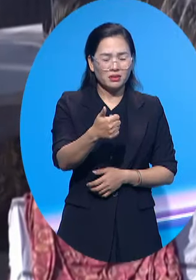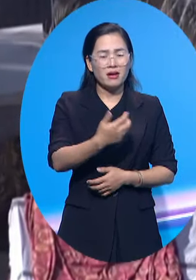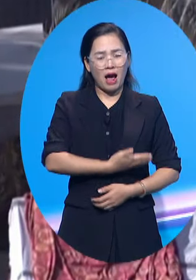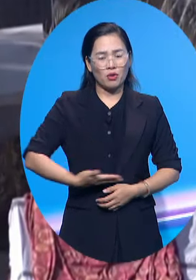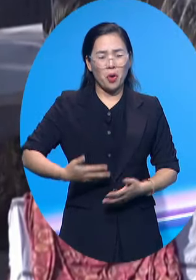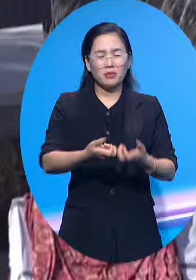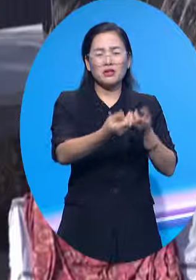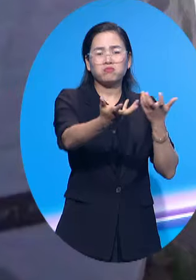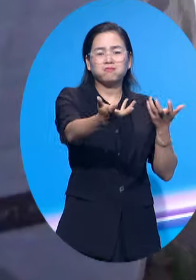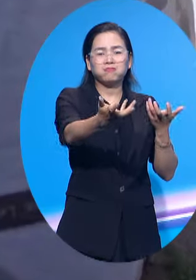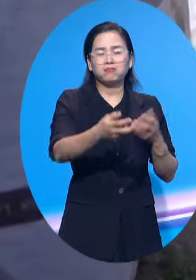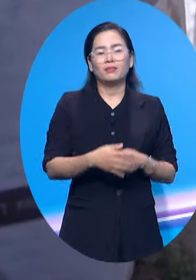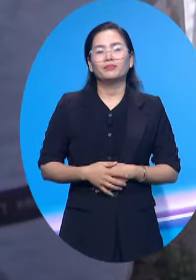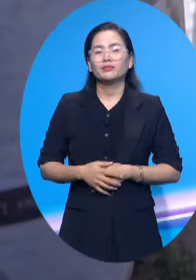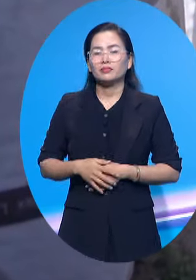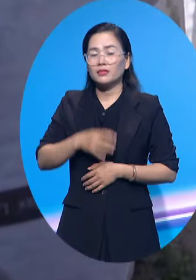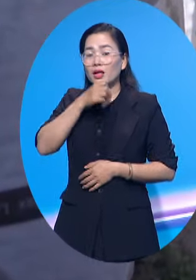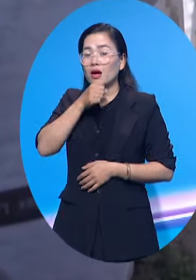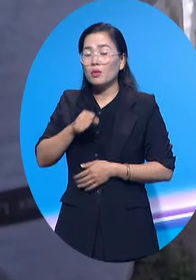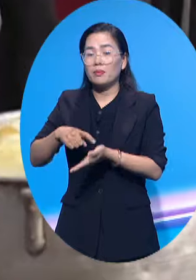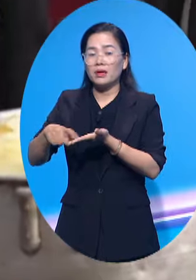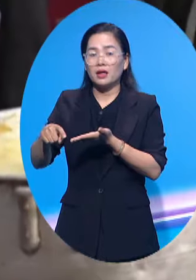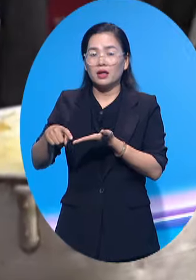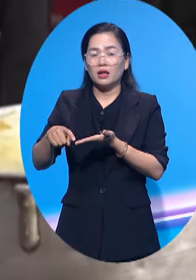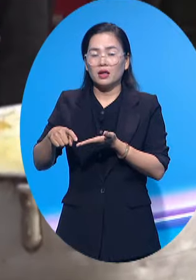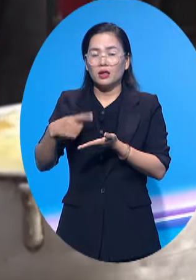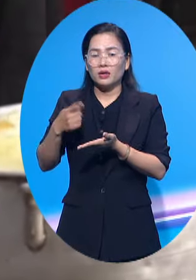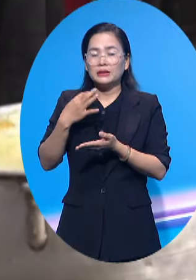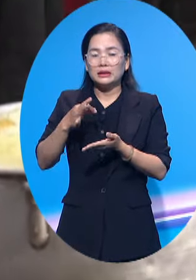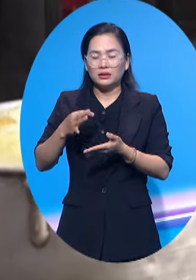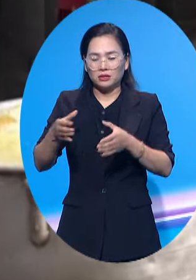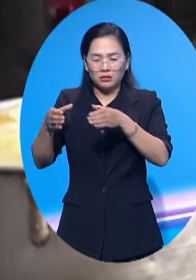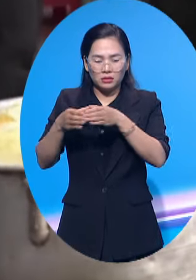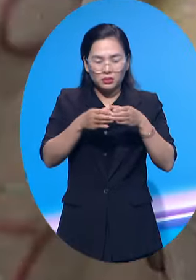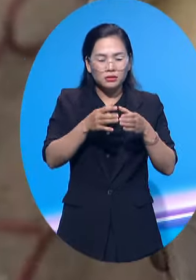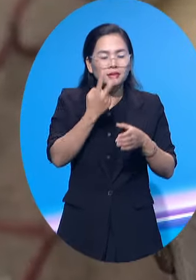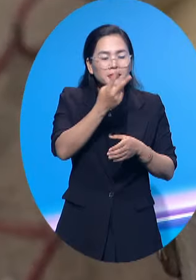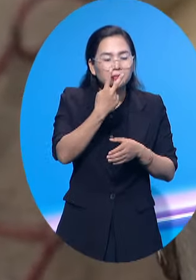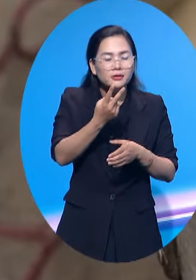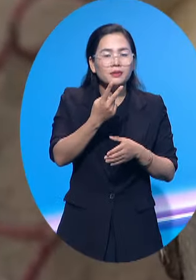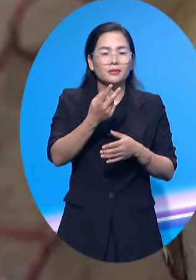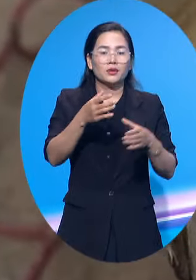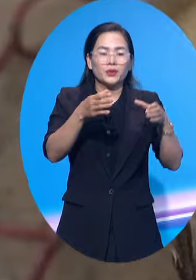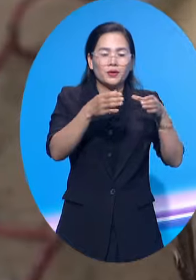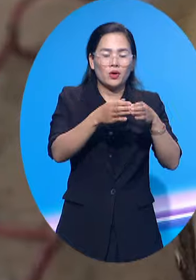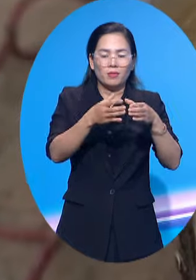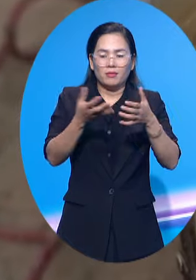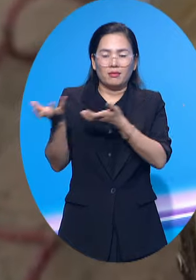đói. Ông Miller cũng cho biết Israel đã lập một đơn vị phối hợp để làm đầu mối liên hệ trực tiếp với các nhóm viện trợ nhân đạo tới